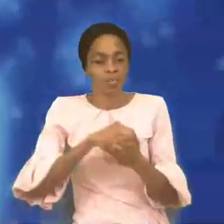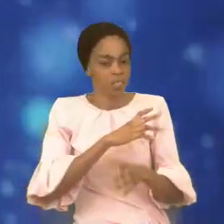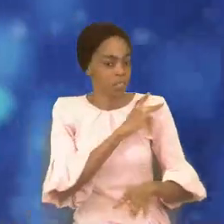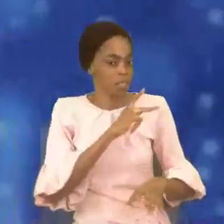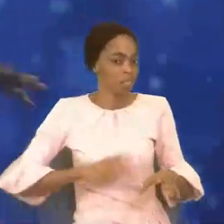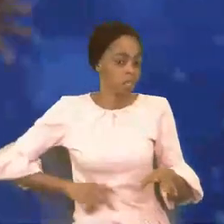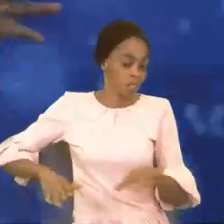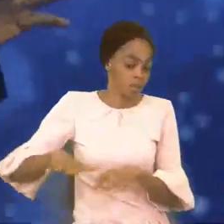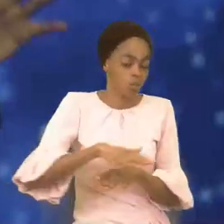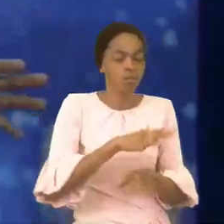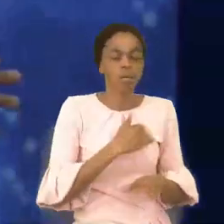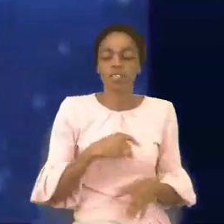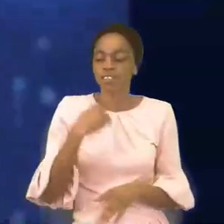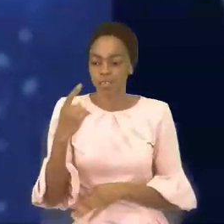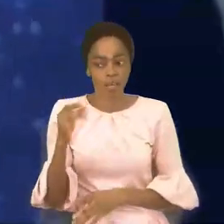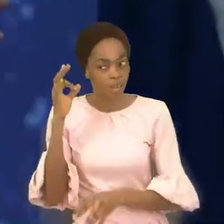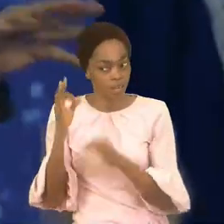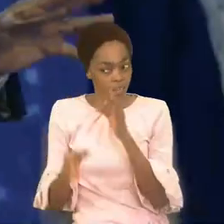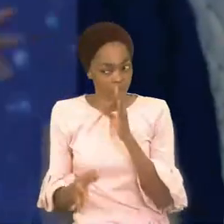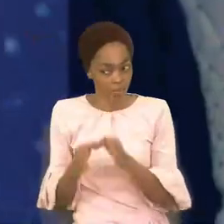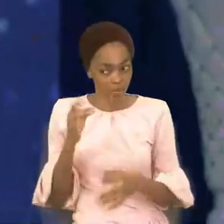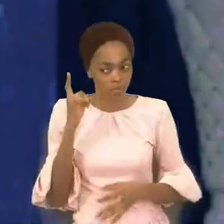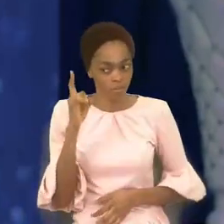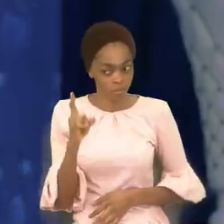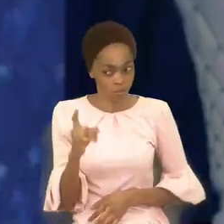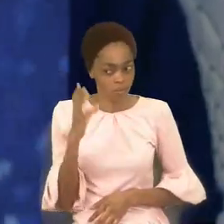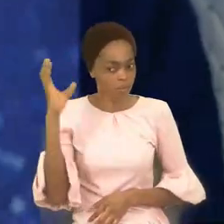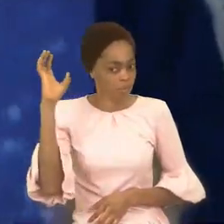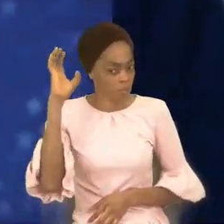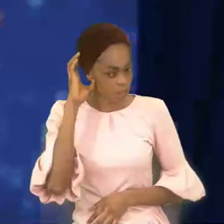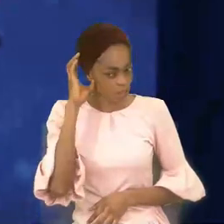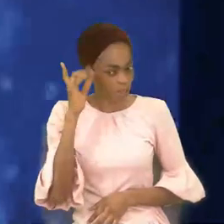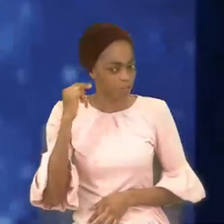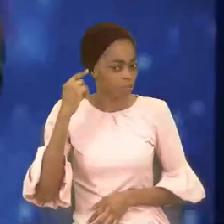l'empire. Et il a dit, lorsque vous entendrez le son